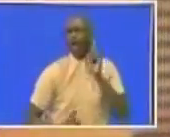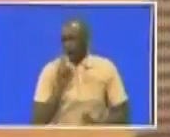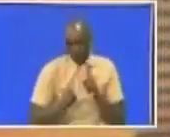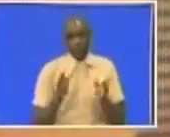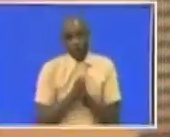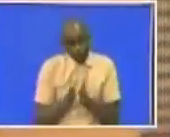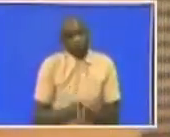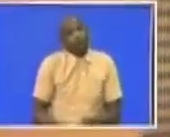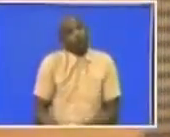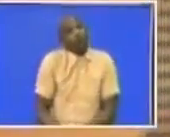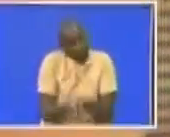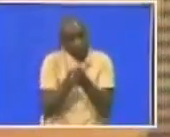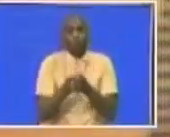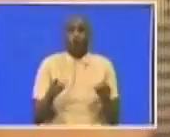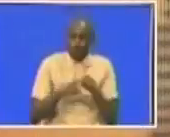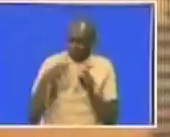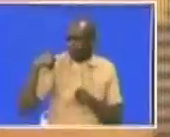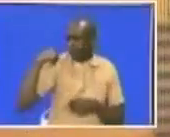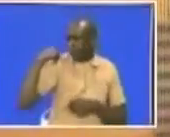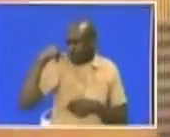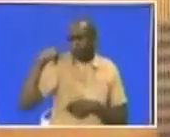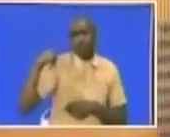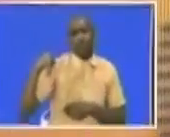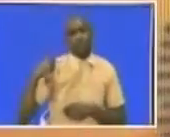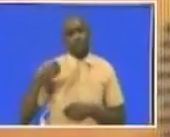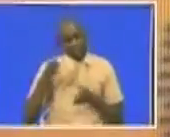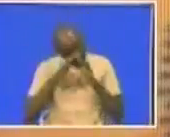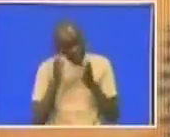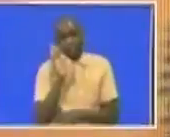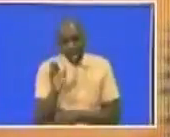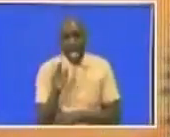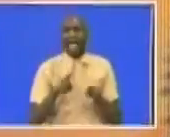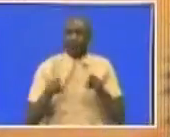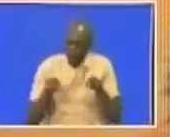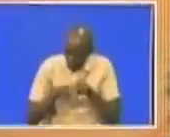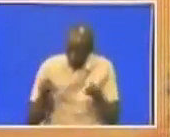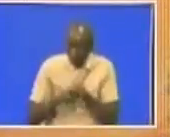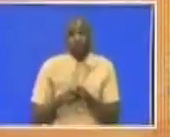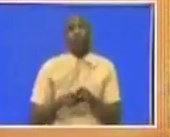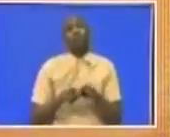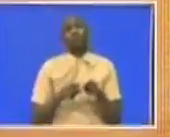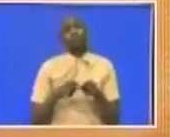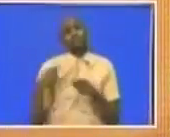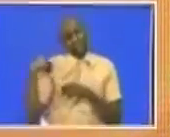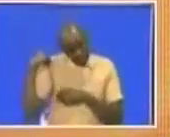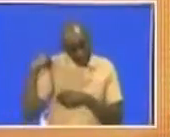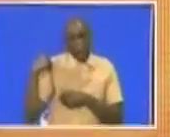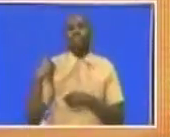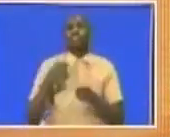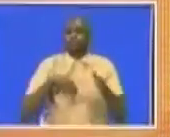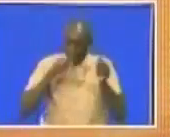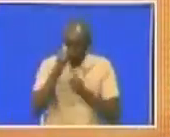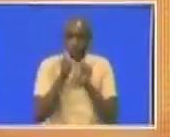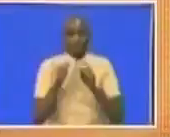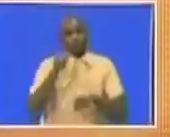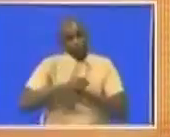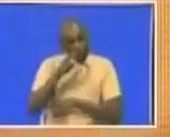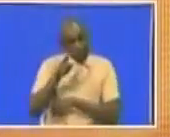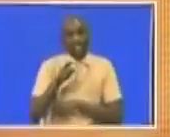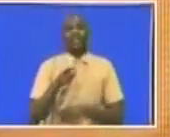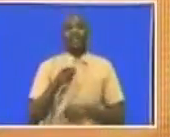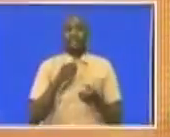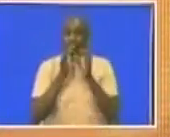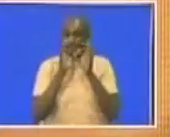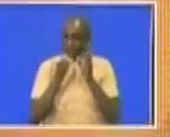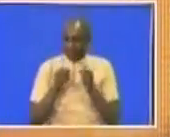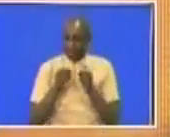voliboli, kiranja wa shule, wa darasa na wa michezo. Anayafanyaje haya yote? Lofti Matambo alizuru shule anayosoma